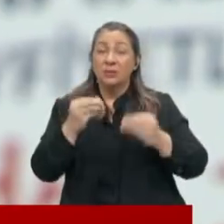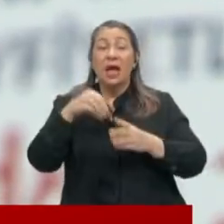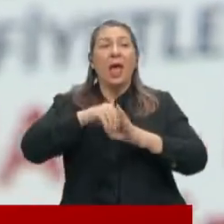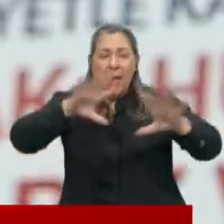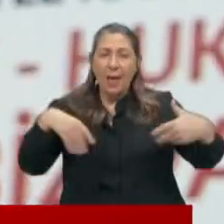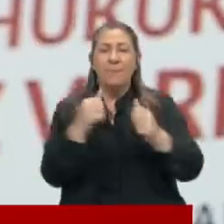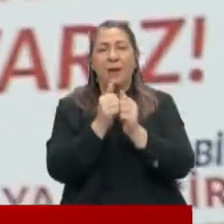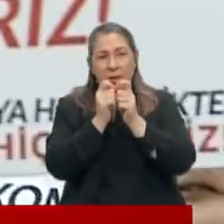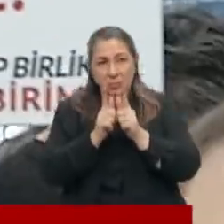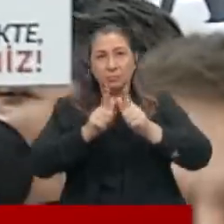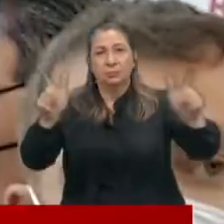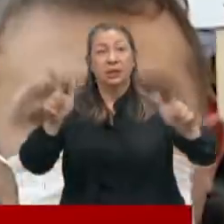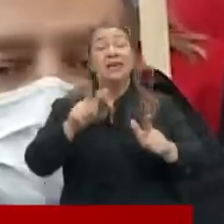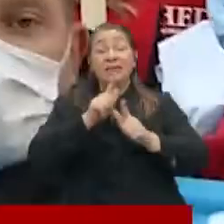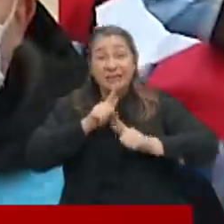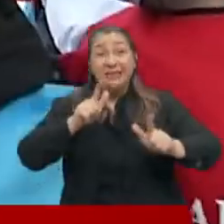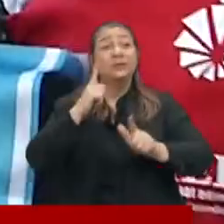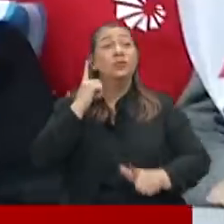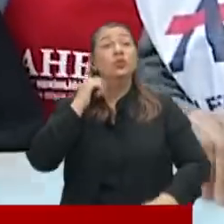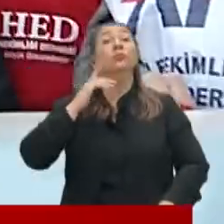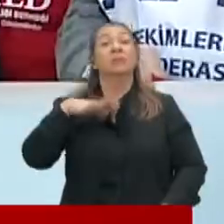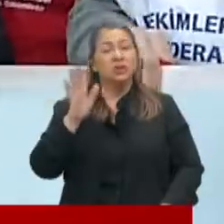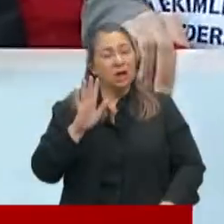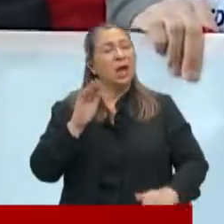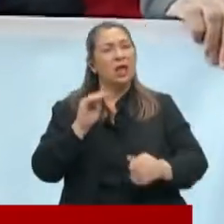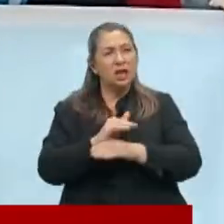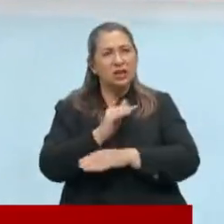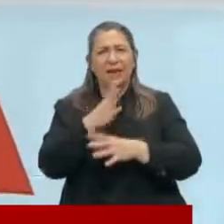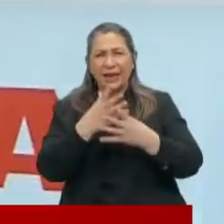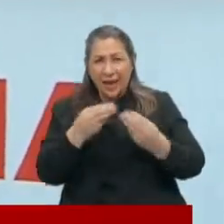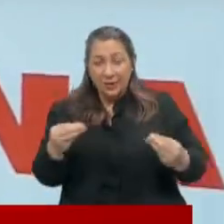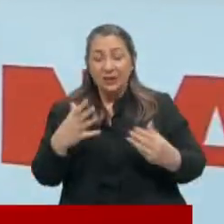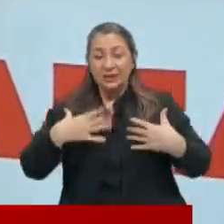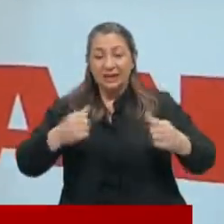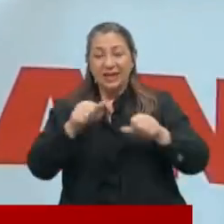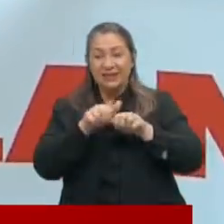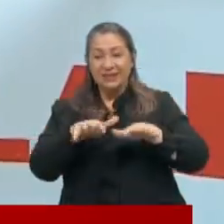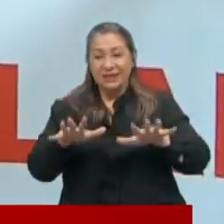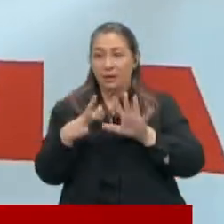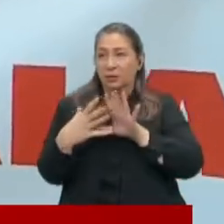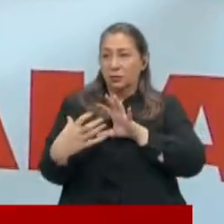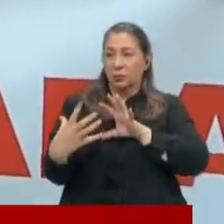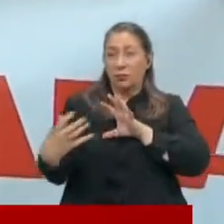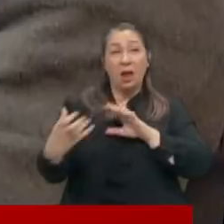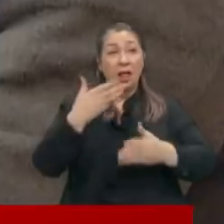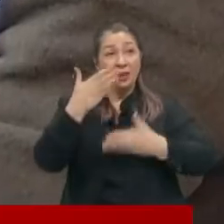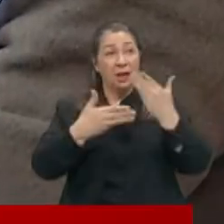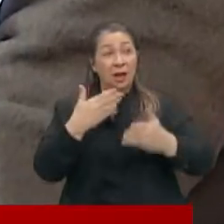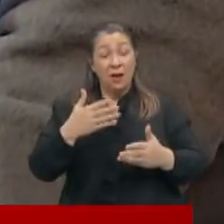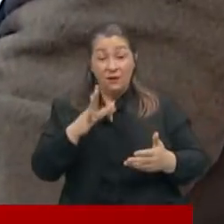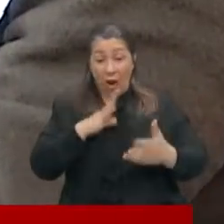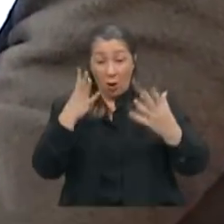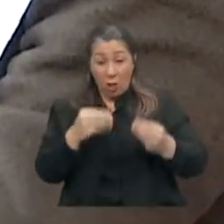bir ağızdan aykırdılar. Sesleri duyulmadıkça yaşanan kaybın sağlık sistemine yansımalarını anlatarak.